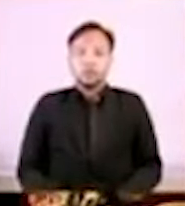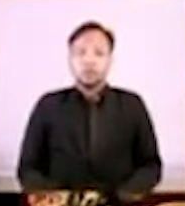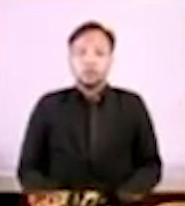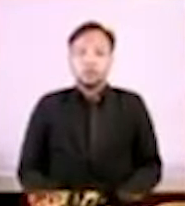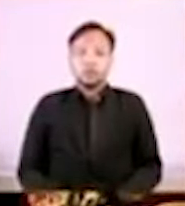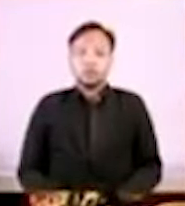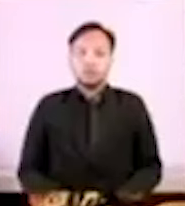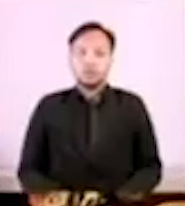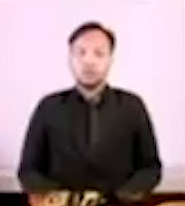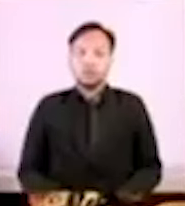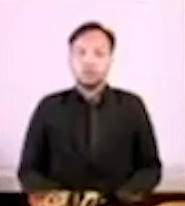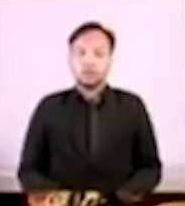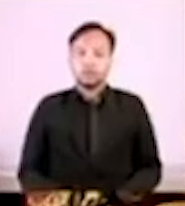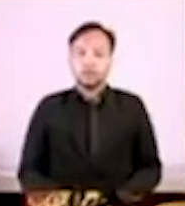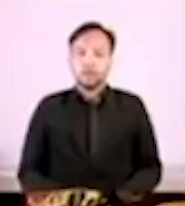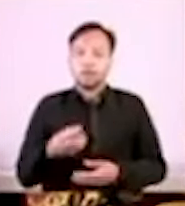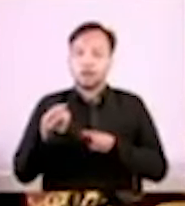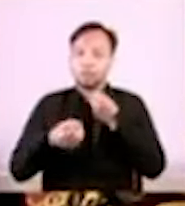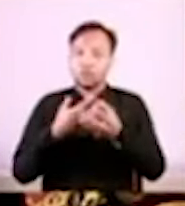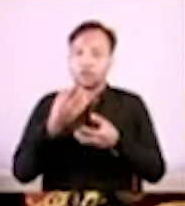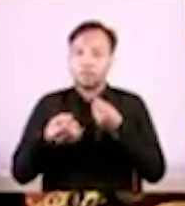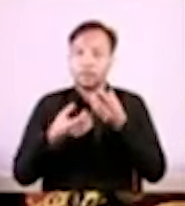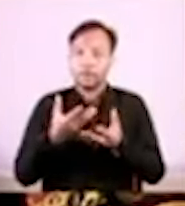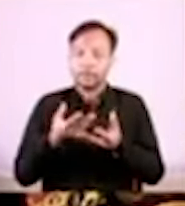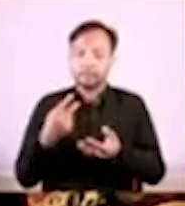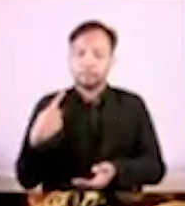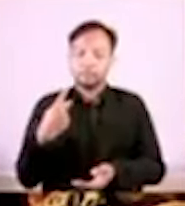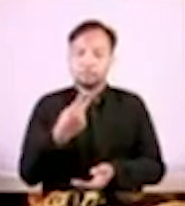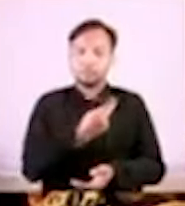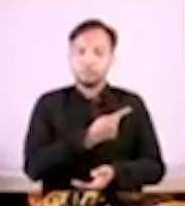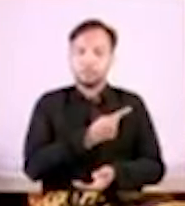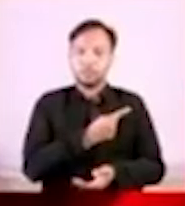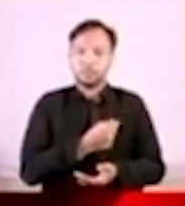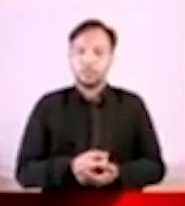Pada malam ini kami menyampaikan tagline